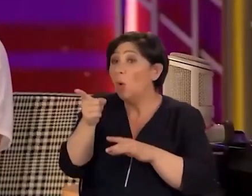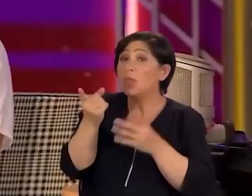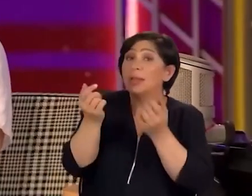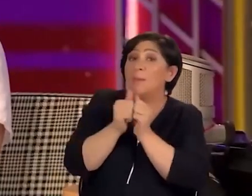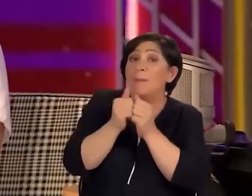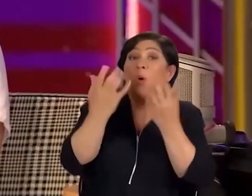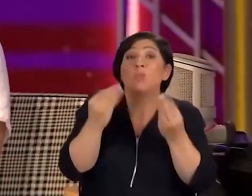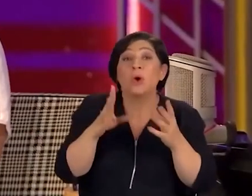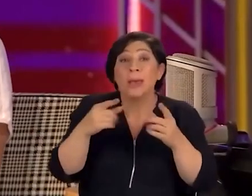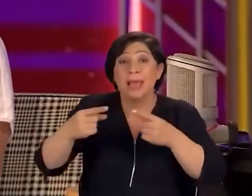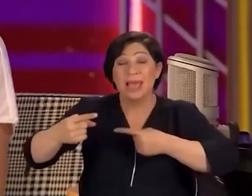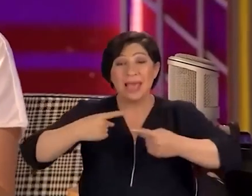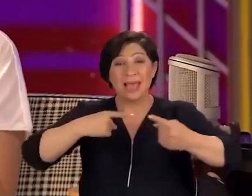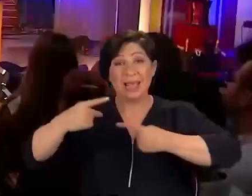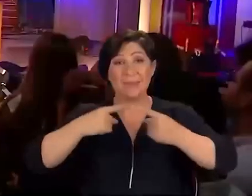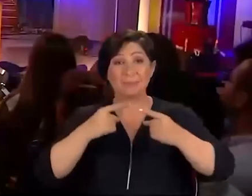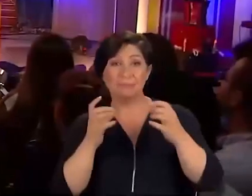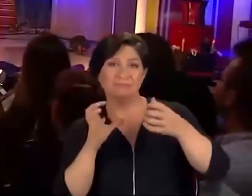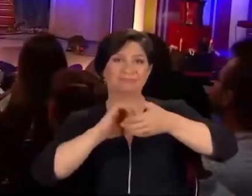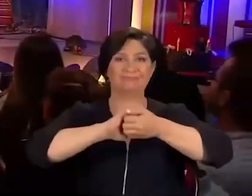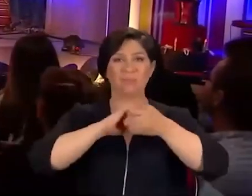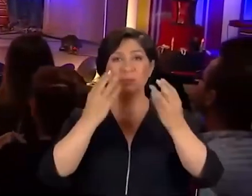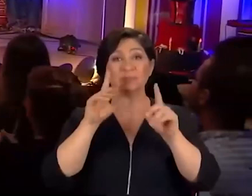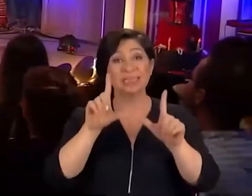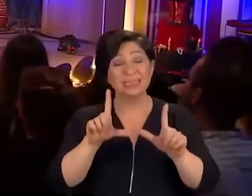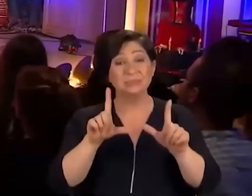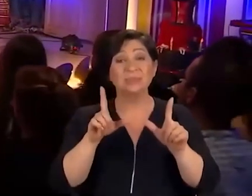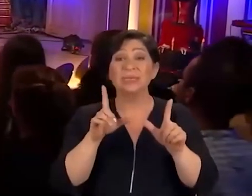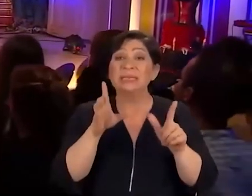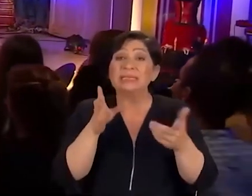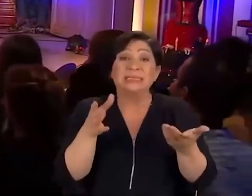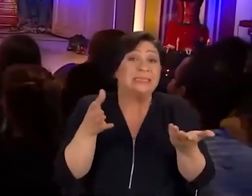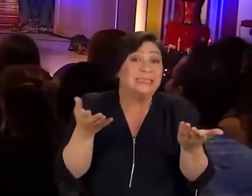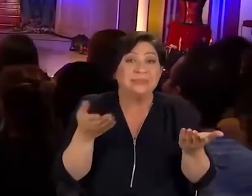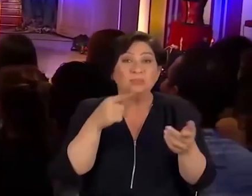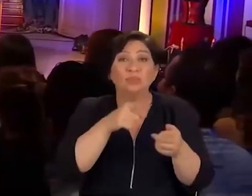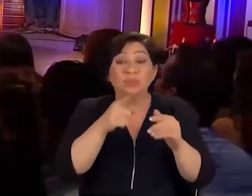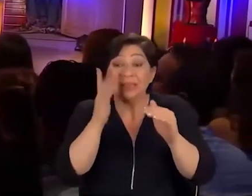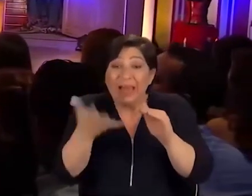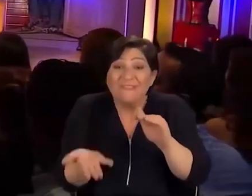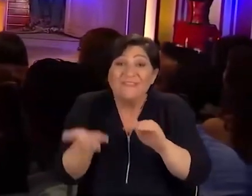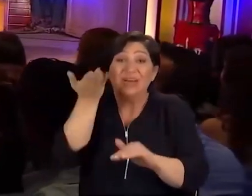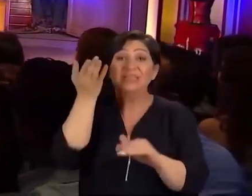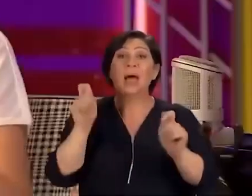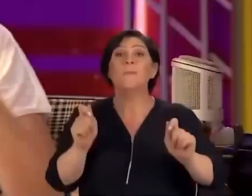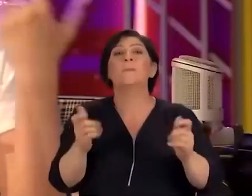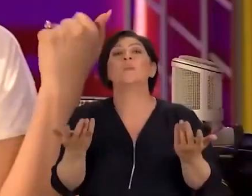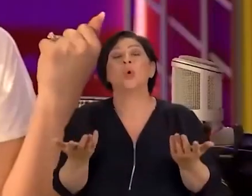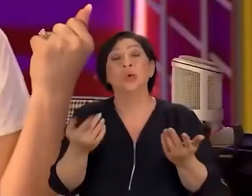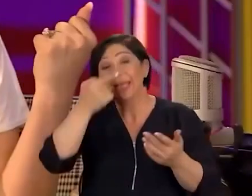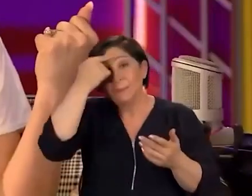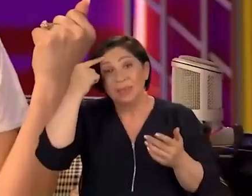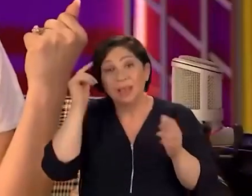da olmuyor. Yani burada birbirimizi çok meş etmemiz lazım. Kimse de zaten bundan öteye gidemiyor yani.